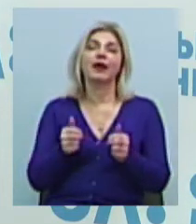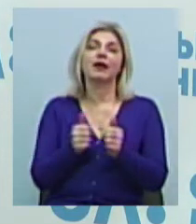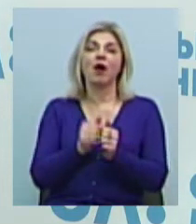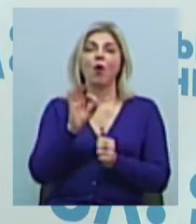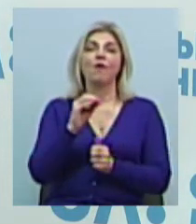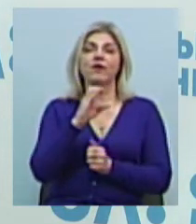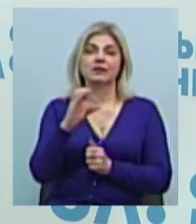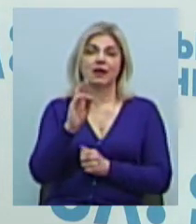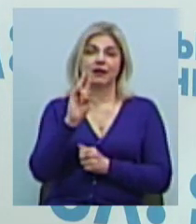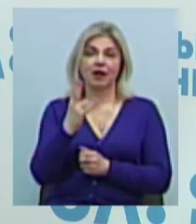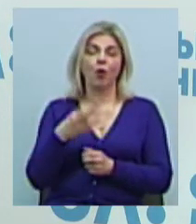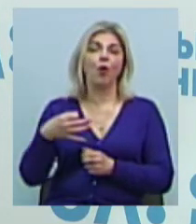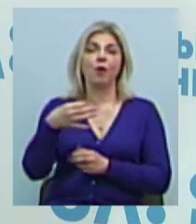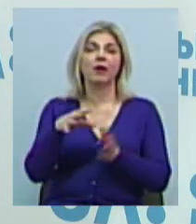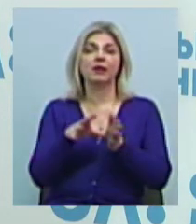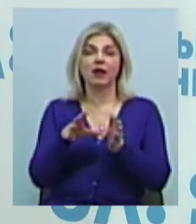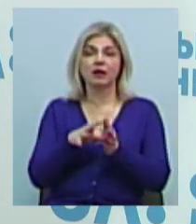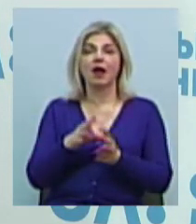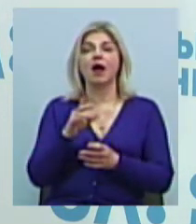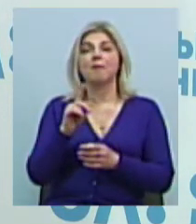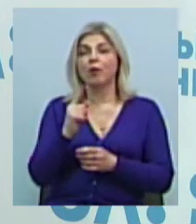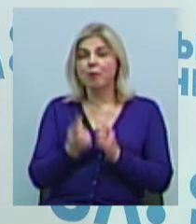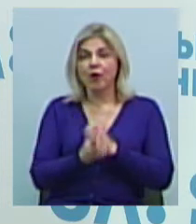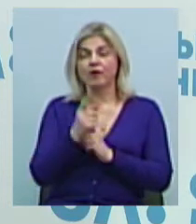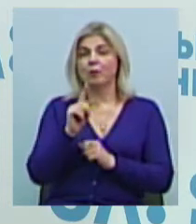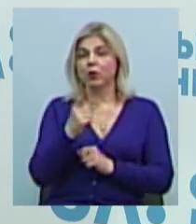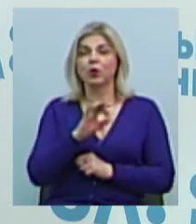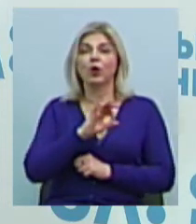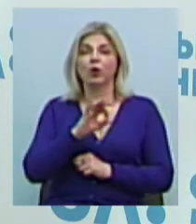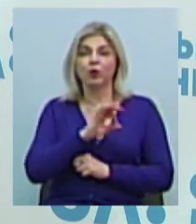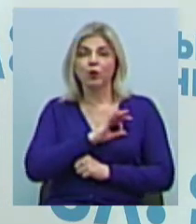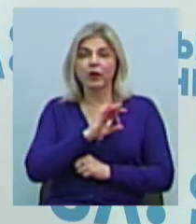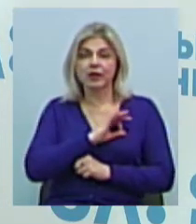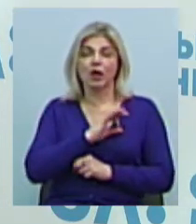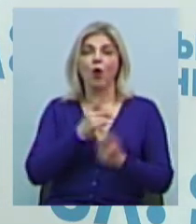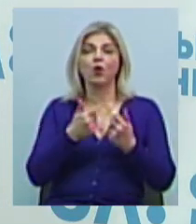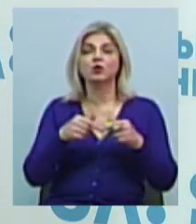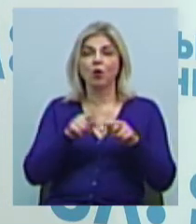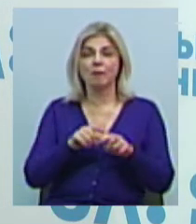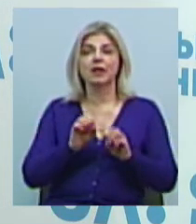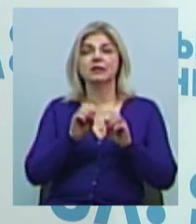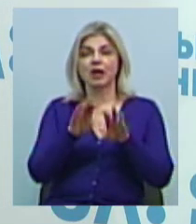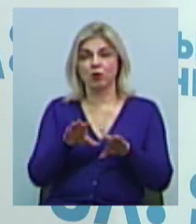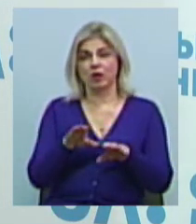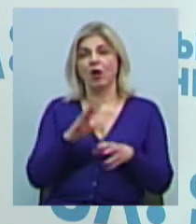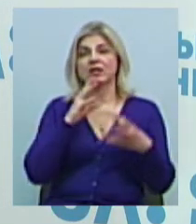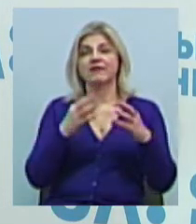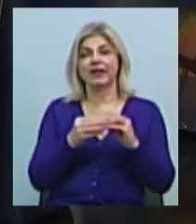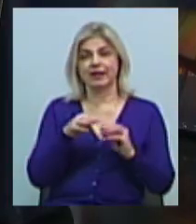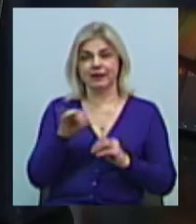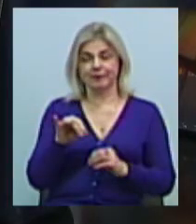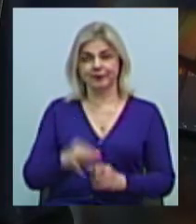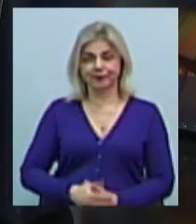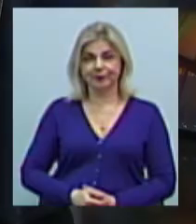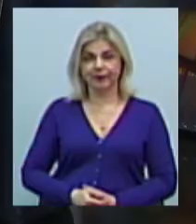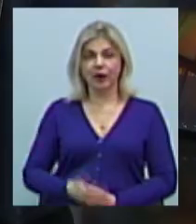офісу «Миколаївобленерго» виникли внаслідок того, що юридичні особи здають звіти. Поясніть, будь ласка. Ну, по-перше,